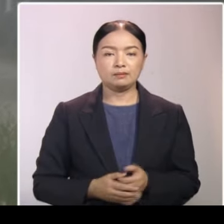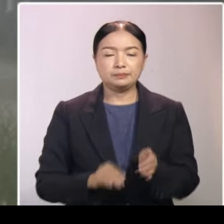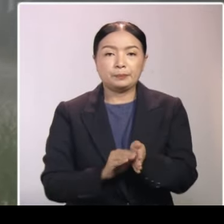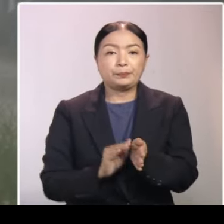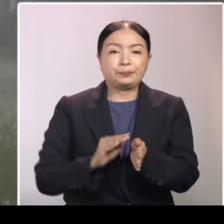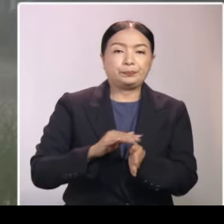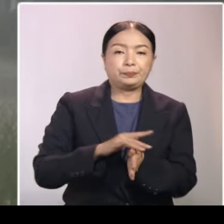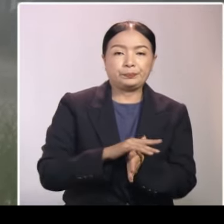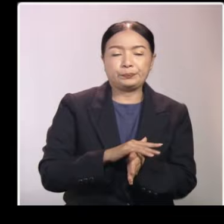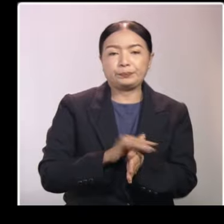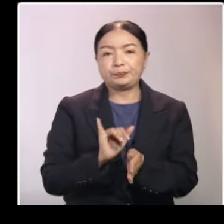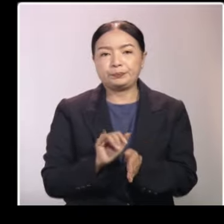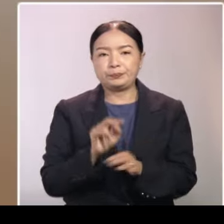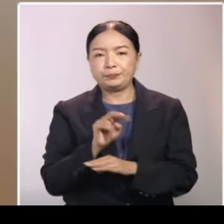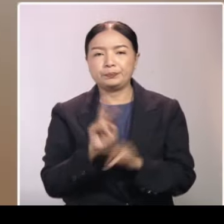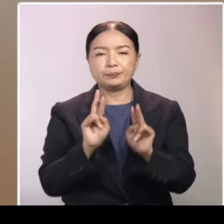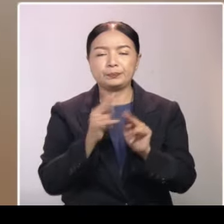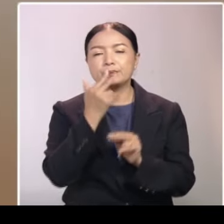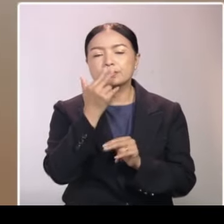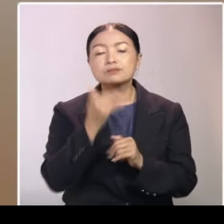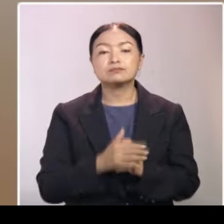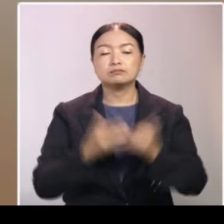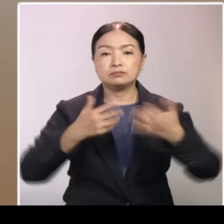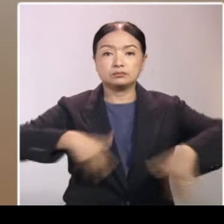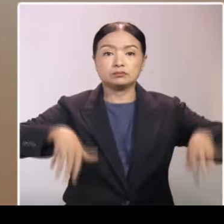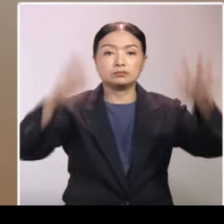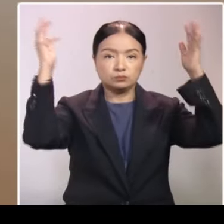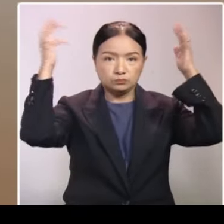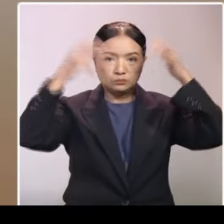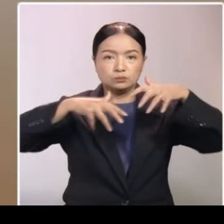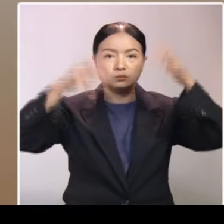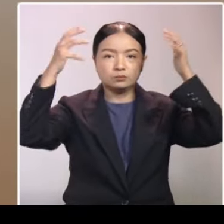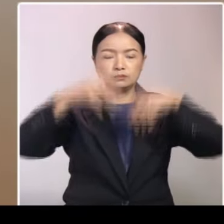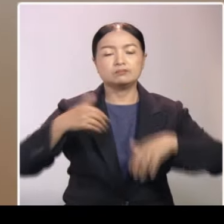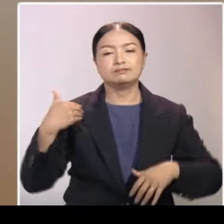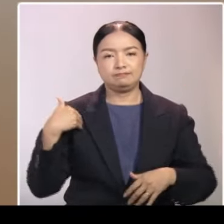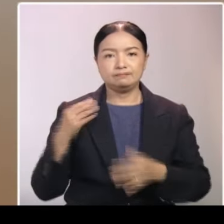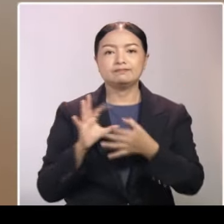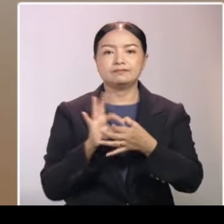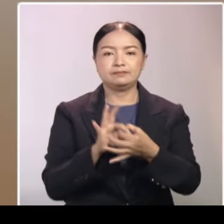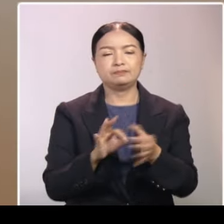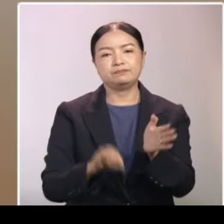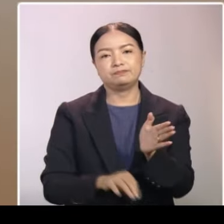ล้นตะลิ่งก็ตามแต่ต้องเฝ้าติดตามอย่างใกล้ชิดเพราะว่าฝนเนี่ยมีผลมากต่อปริมาณน้ำนะครับ